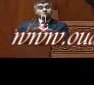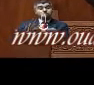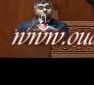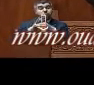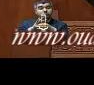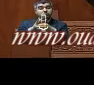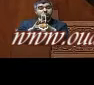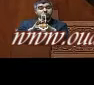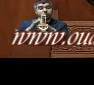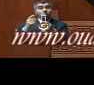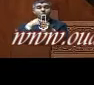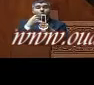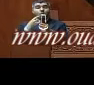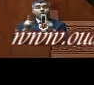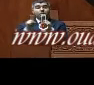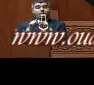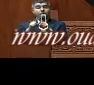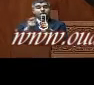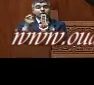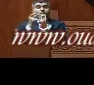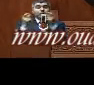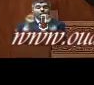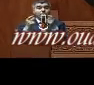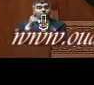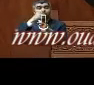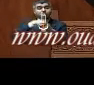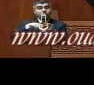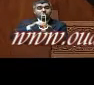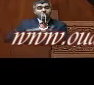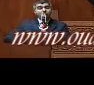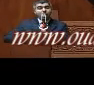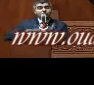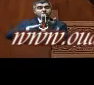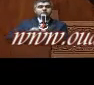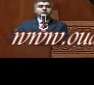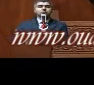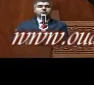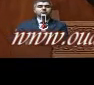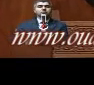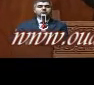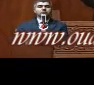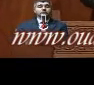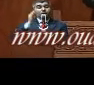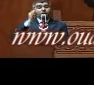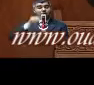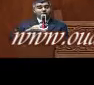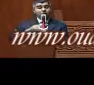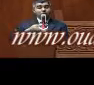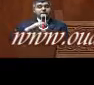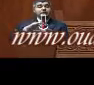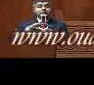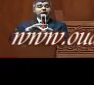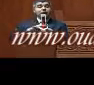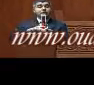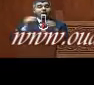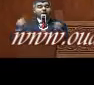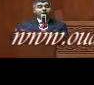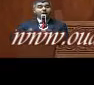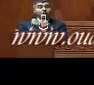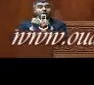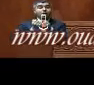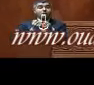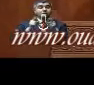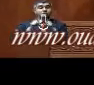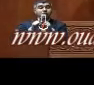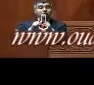الخاص والمضي قدما في تنزيل الإصلاحات الكبرى في هذه القطاعات. كما أن تحسين السياسة الاجتماعية يرتبط بتحقيق